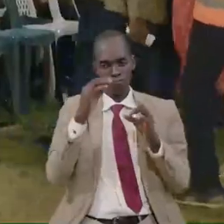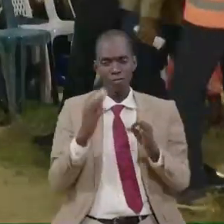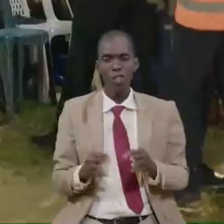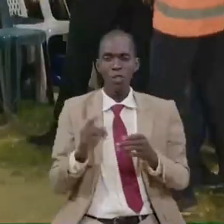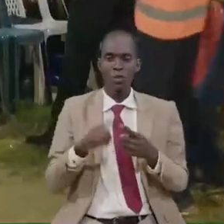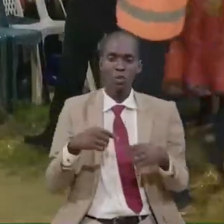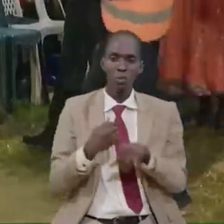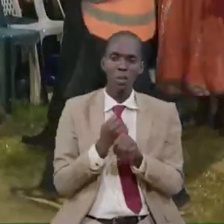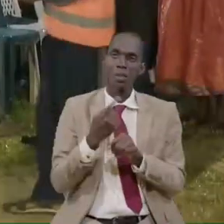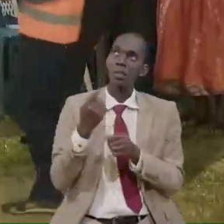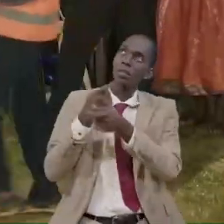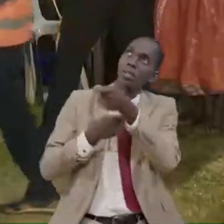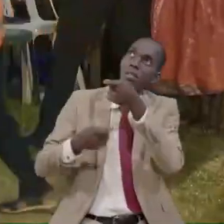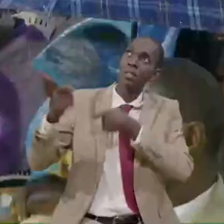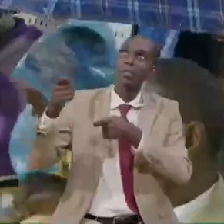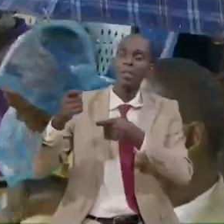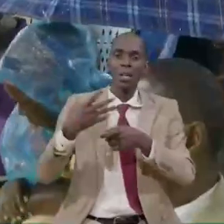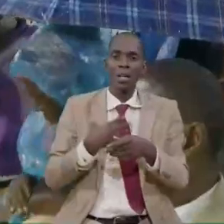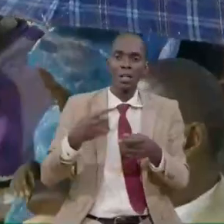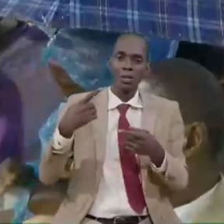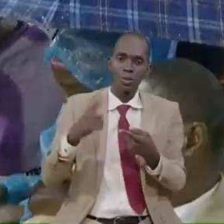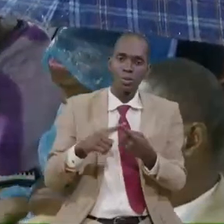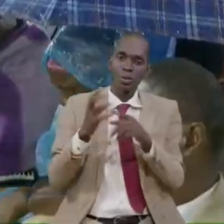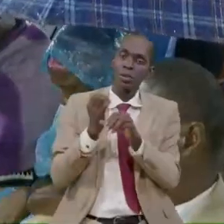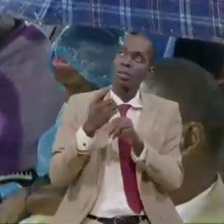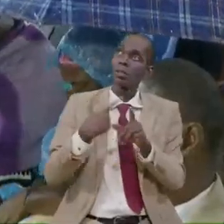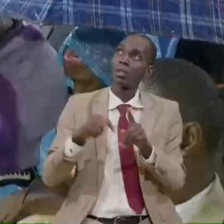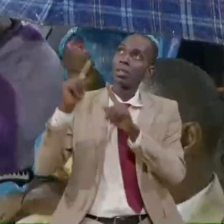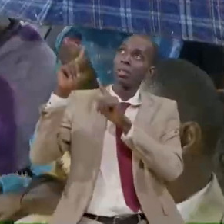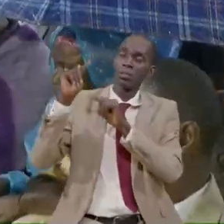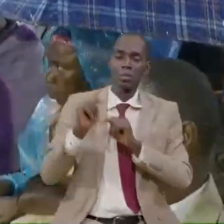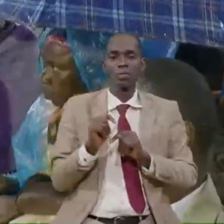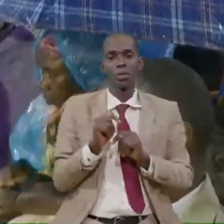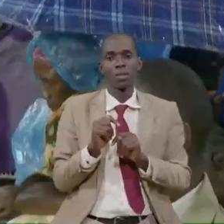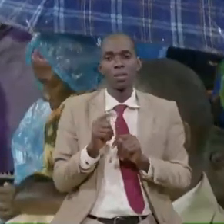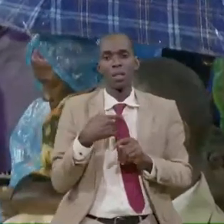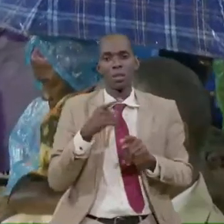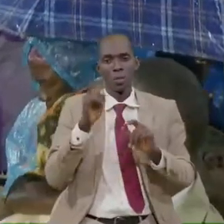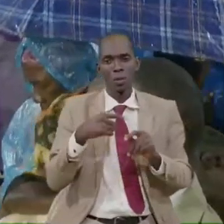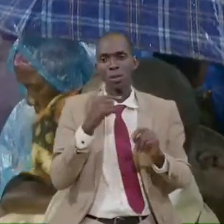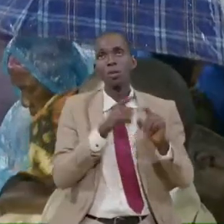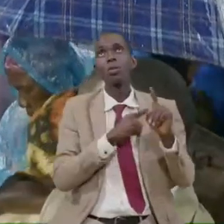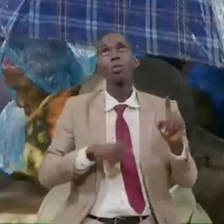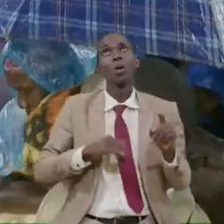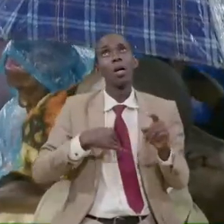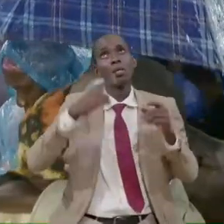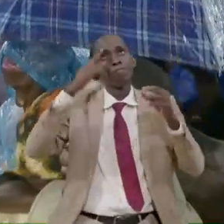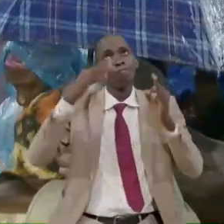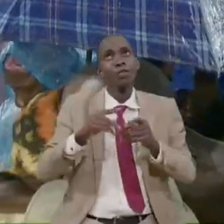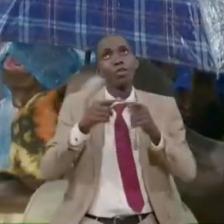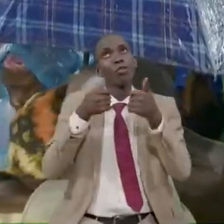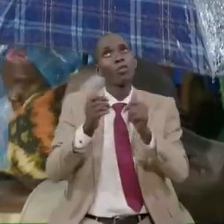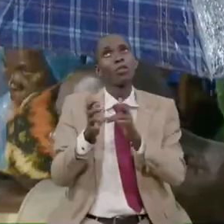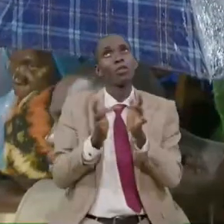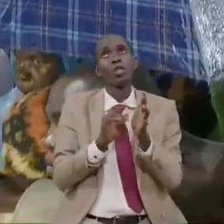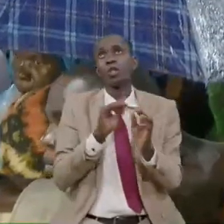« Seigneur, me voici, j'ai décidé de suivre Jésus, pas de retour, pas de